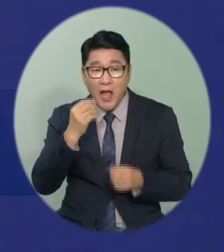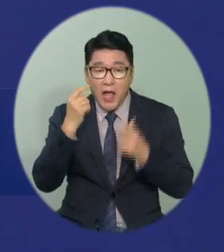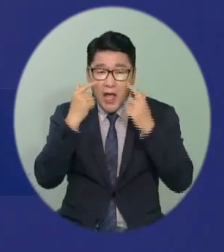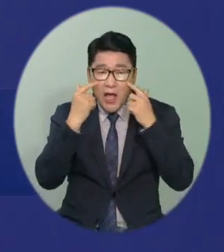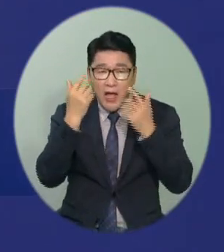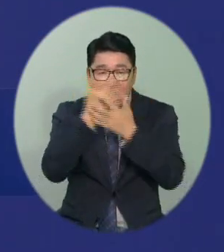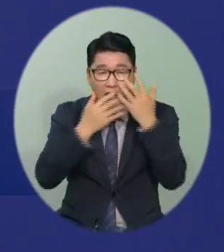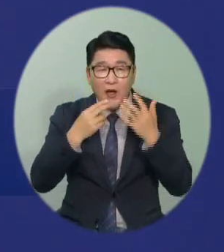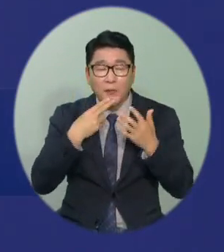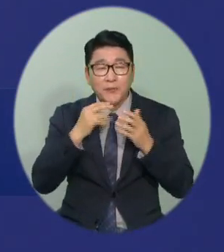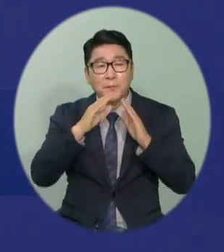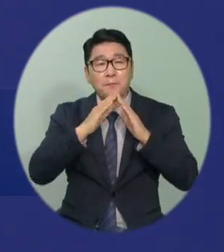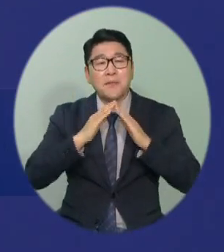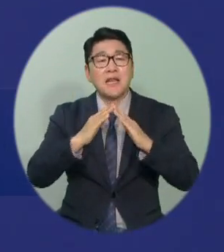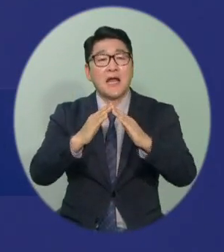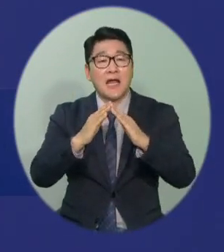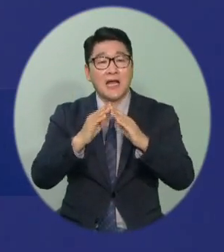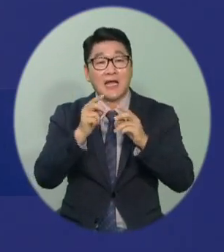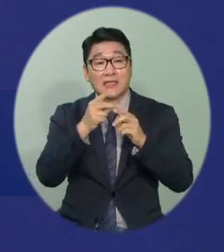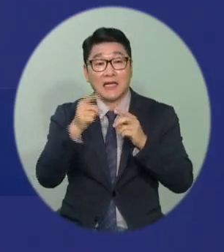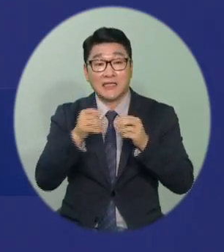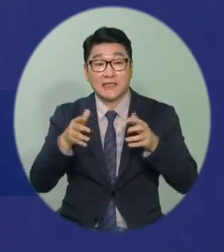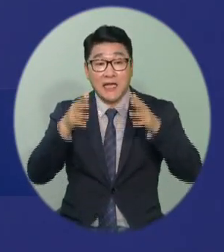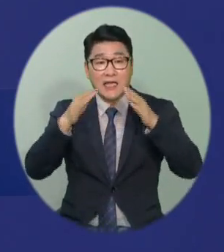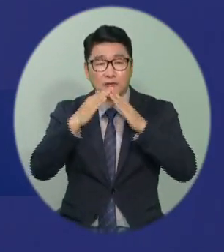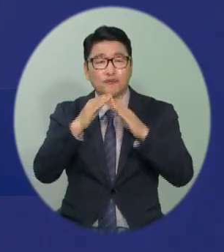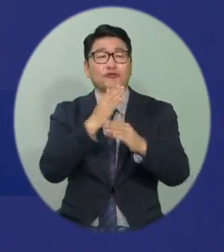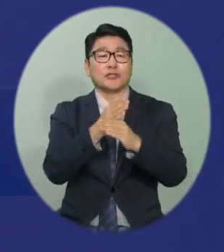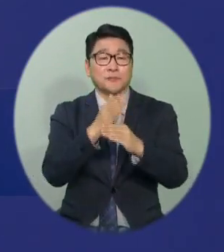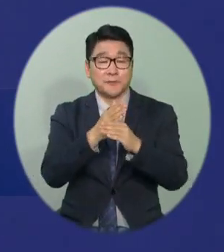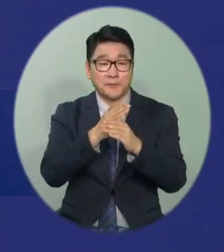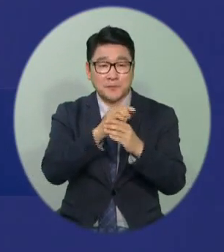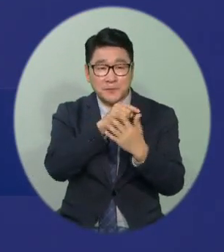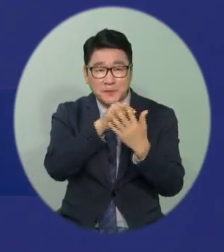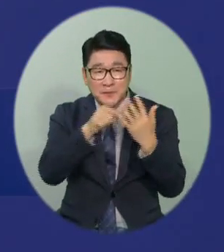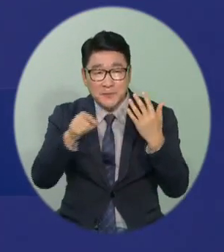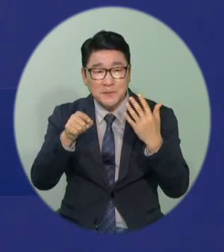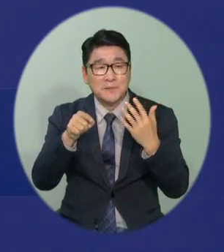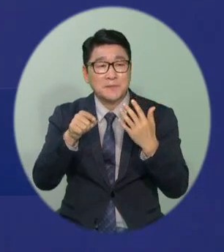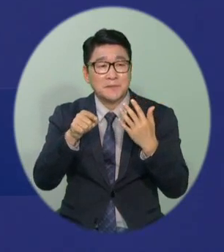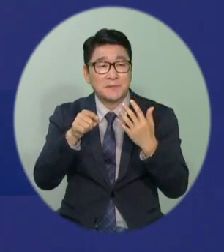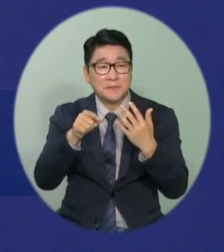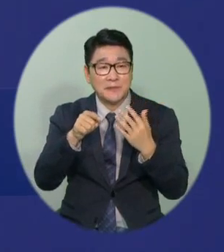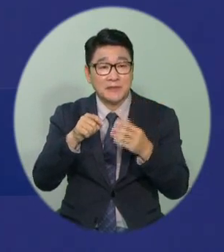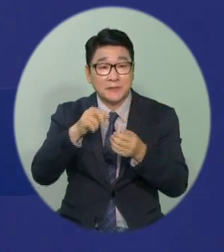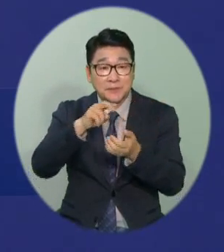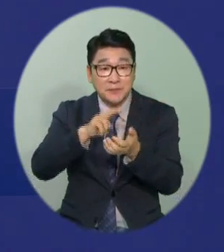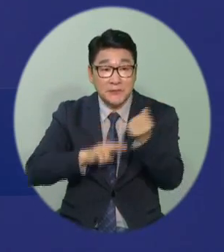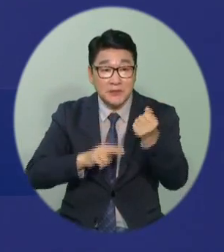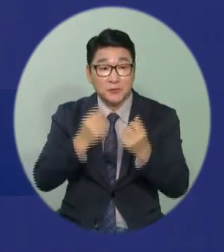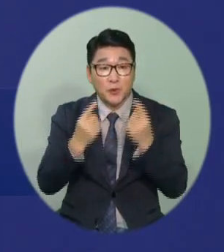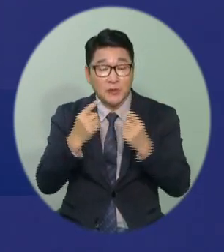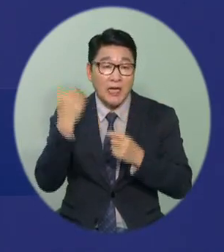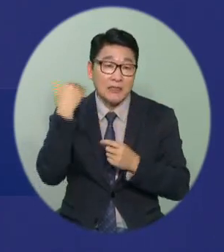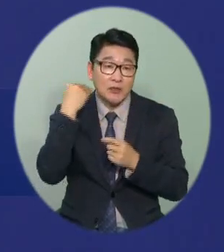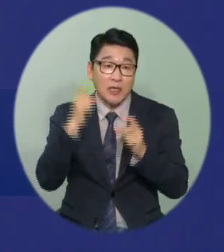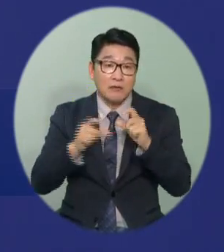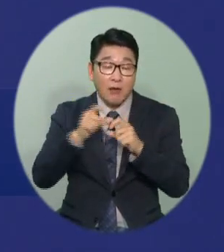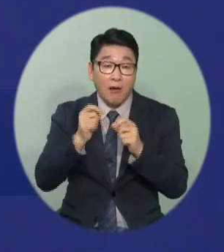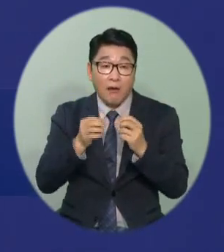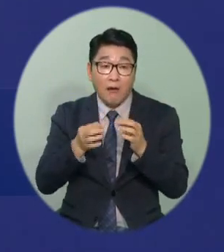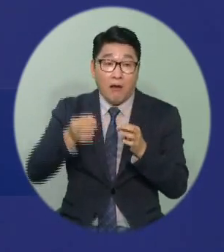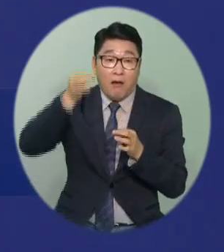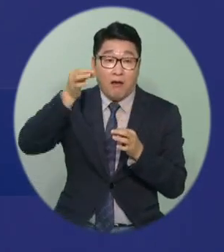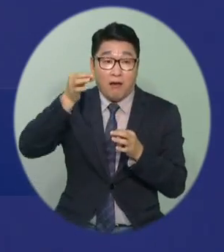다세대 주택 이런 주택들을 위주로 골라서 어 매매 대금보 전세보증금을 더